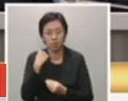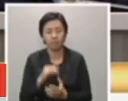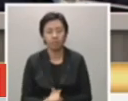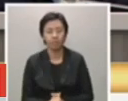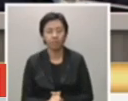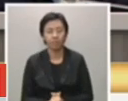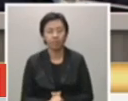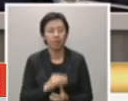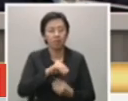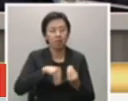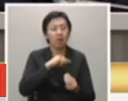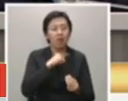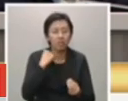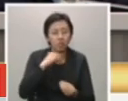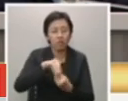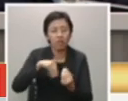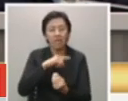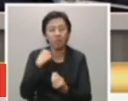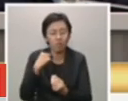ครับ